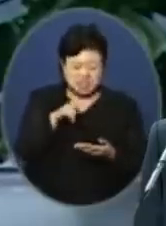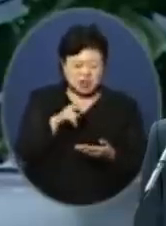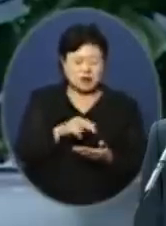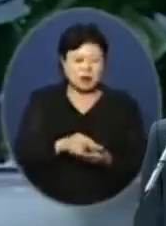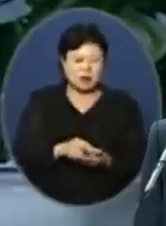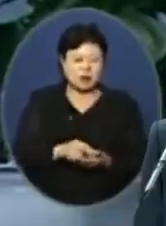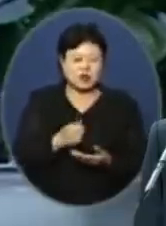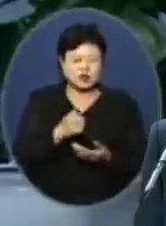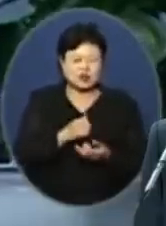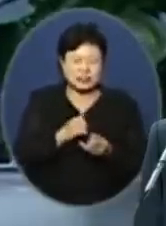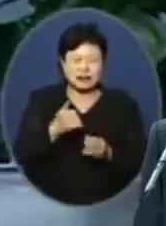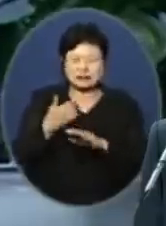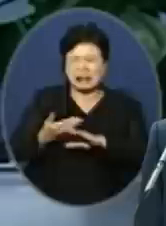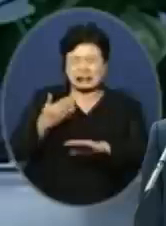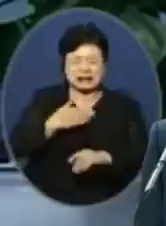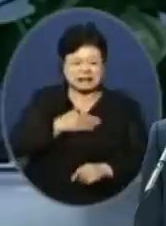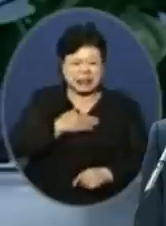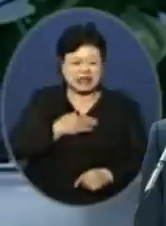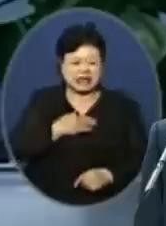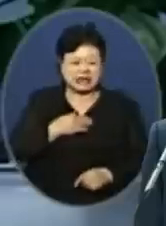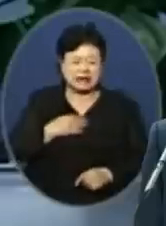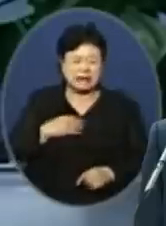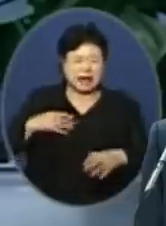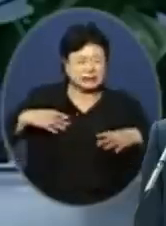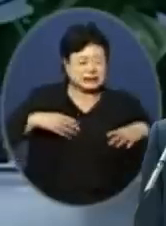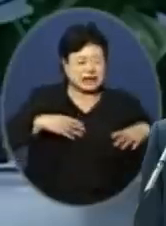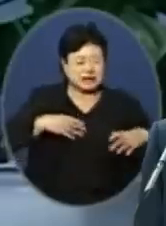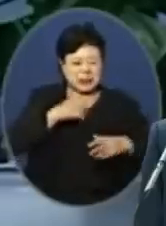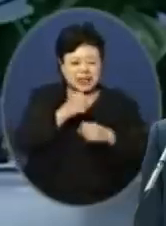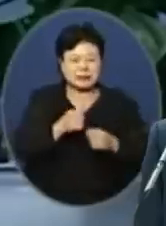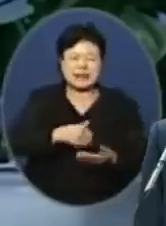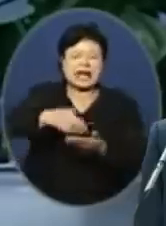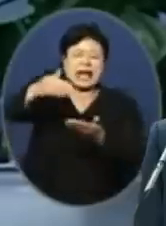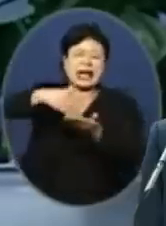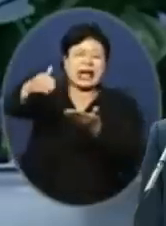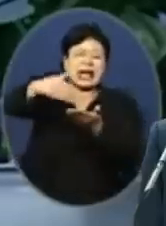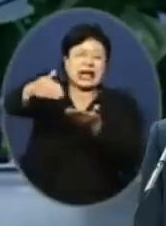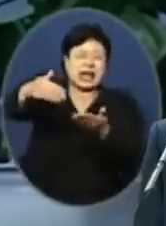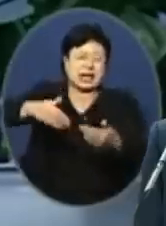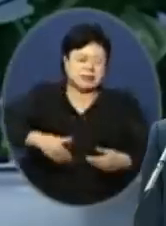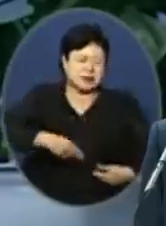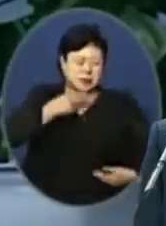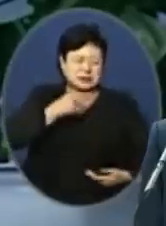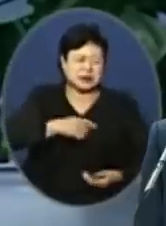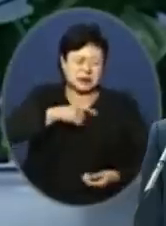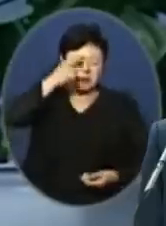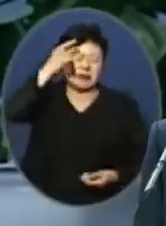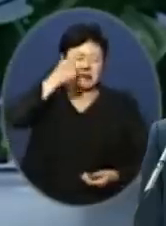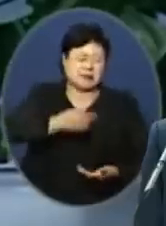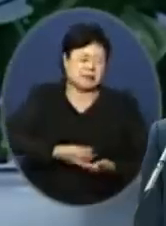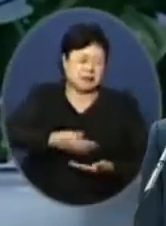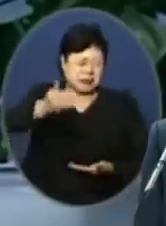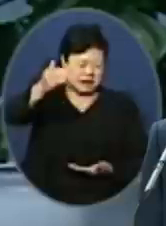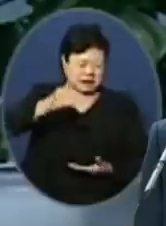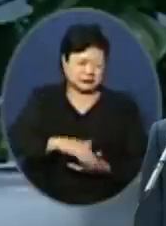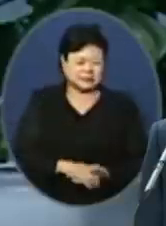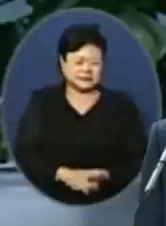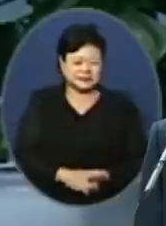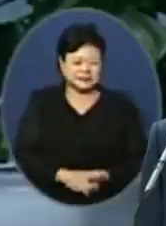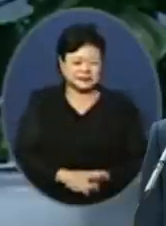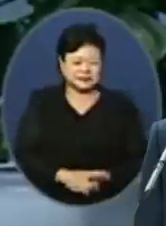제 죄인들하고는 틀립니다. 하나님 가라 비켜 괜히 저 죄인들 오는데